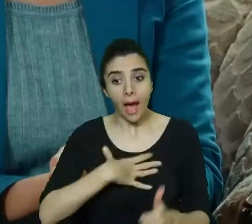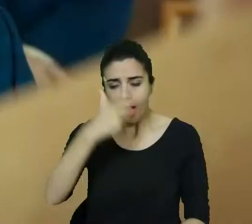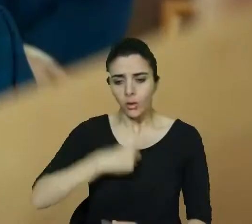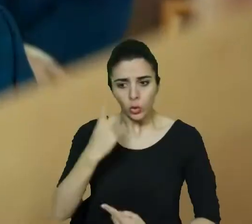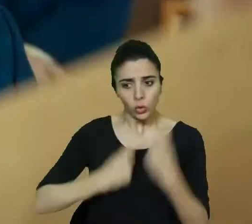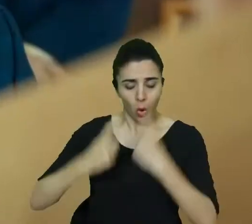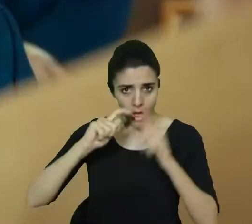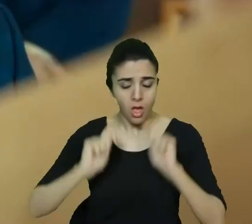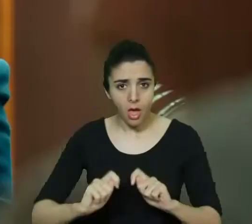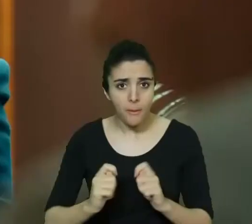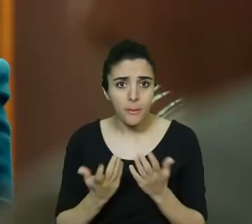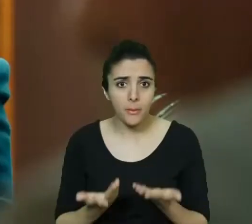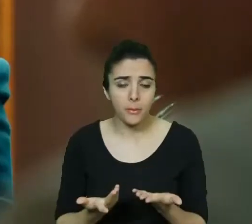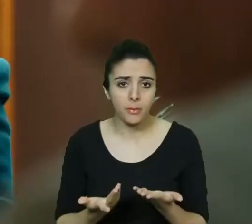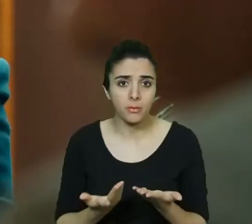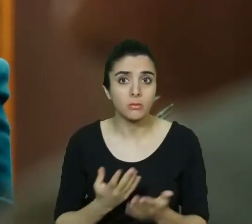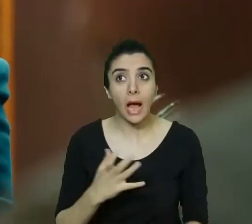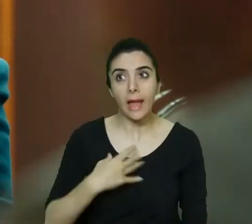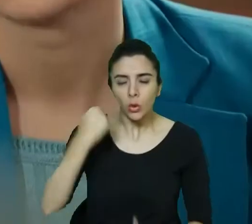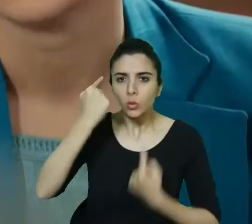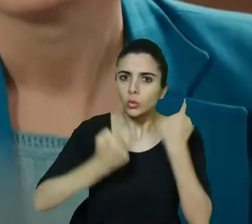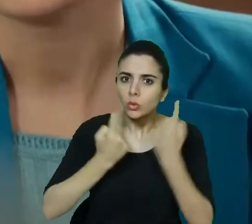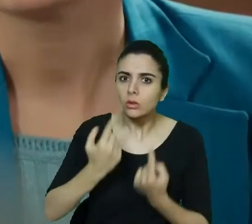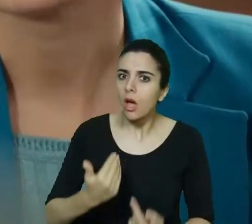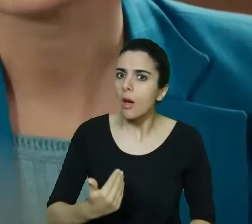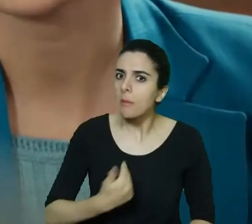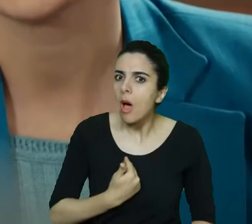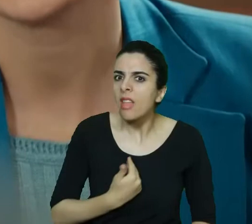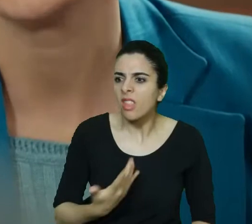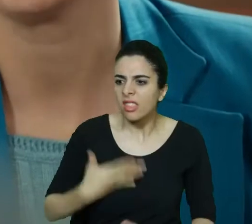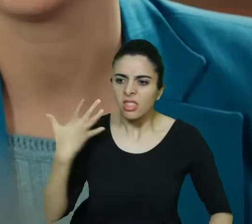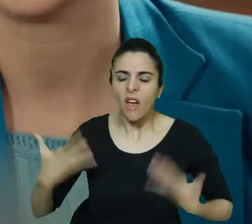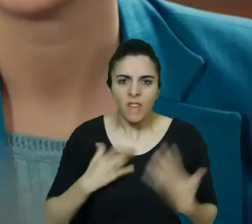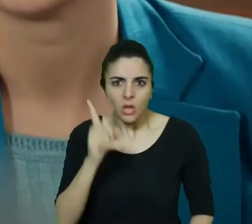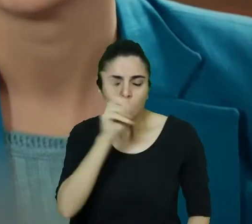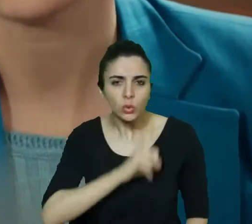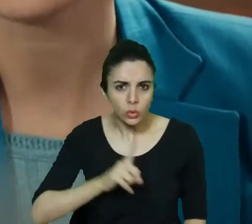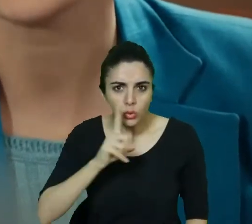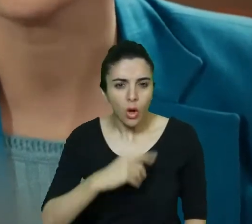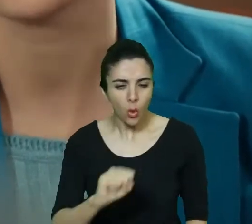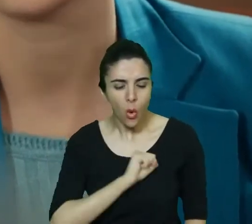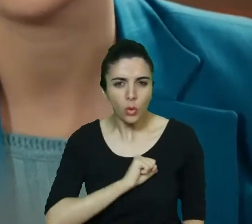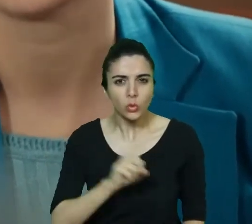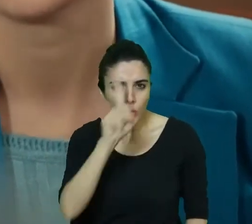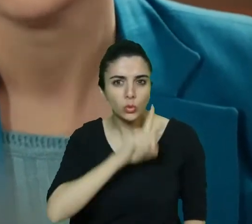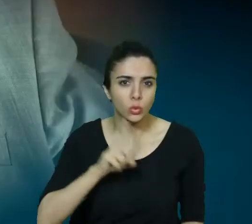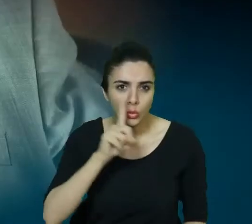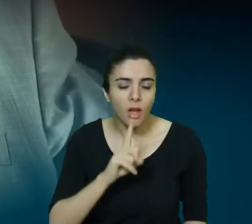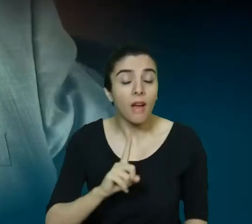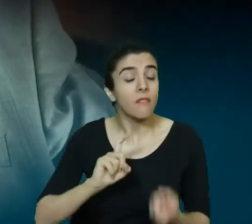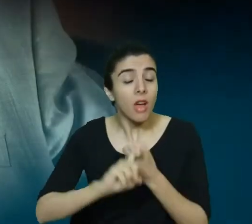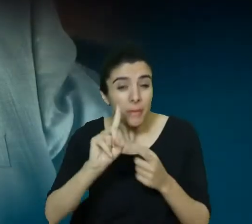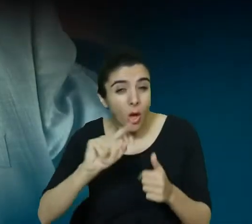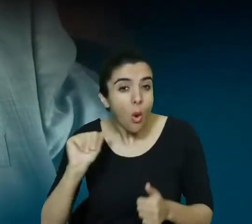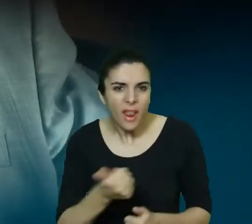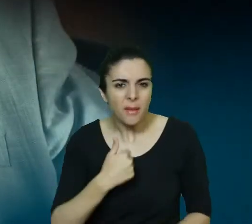sorgulamanız lazım müdür bey. Diyeceksiniz ki, ben fütursuzca hareketlerim yüzünden, korkularım yüzünden ve en